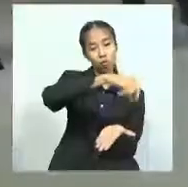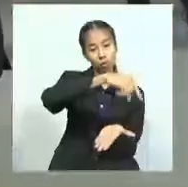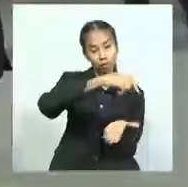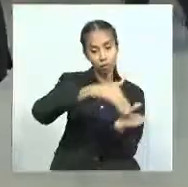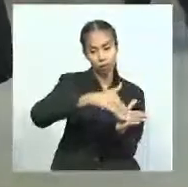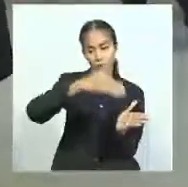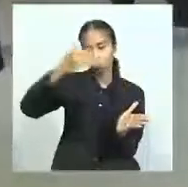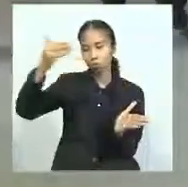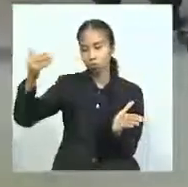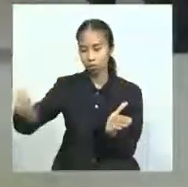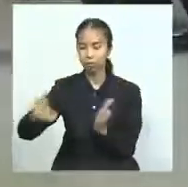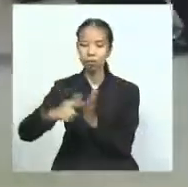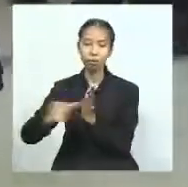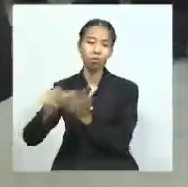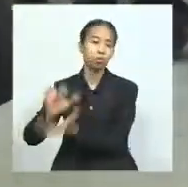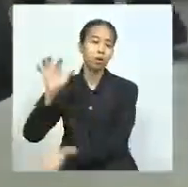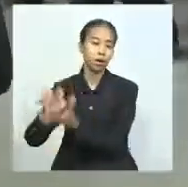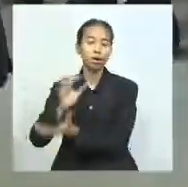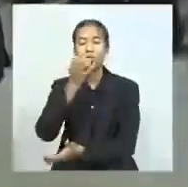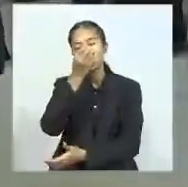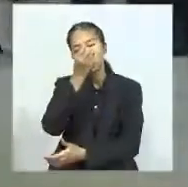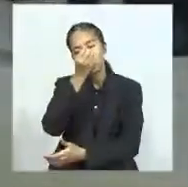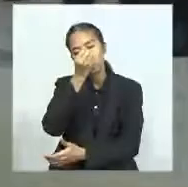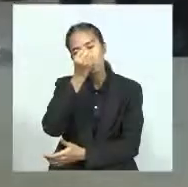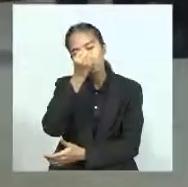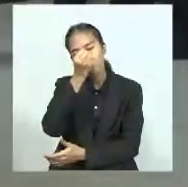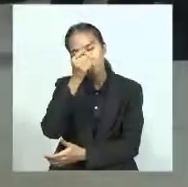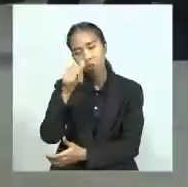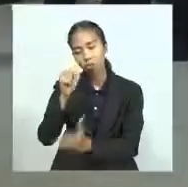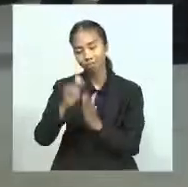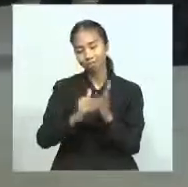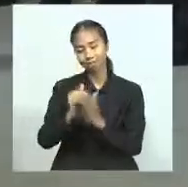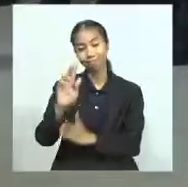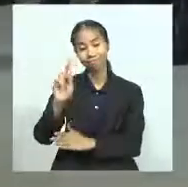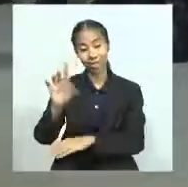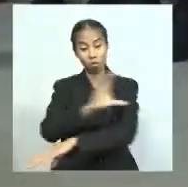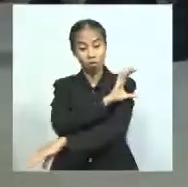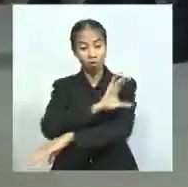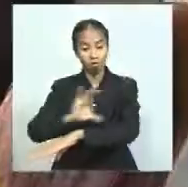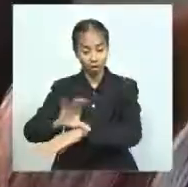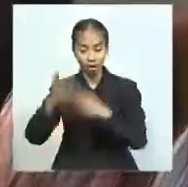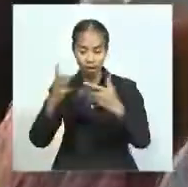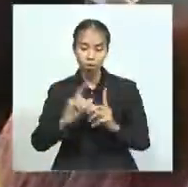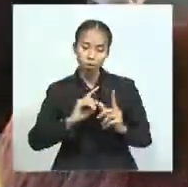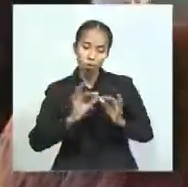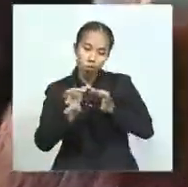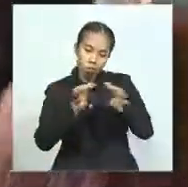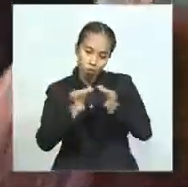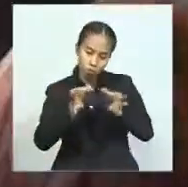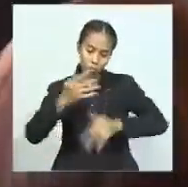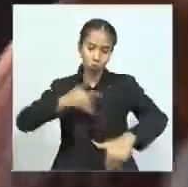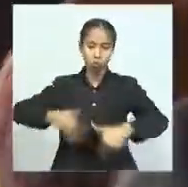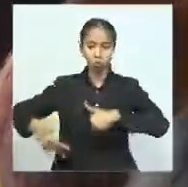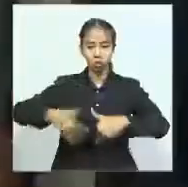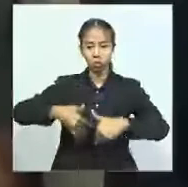การเคหะสมุทรปราการค่ะเพื่อเป็นการทดลองรถไฟฟ้าสายสีเขียวแบริ่งสมุทรปราการแล้วก็ชี้แจงกับประชาชนในพื้น